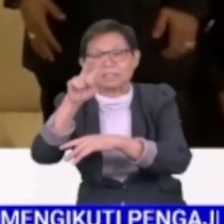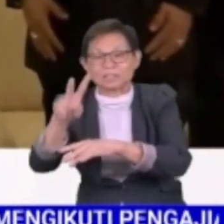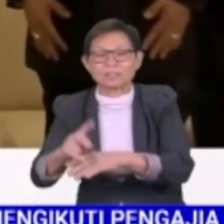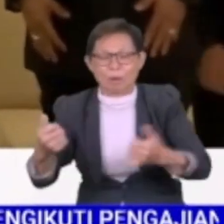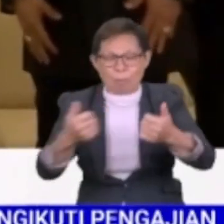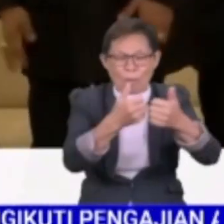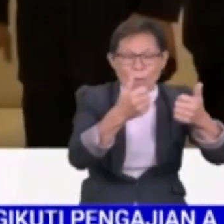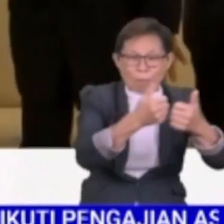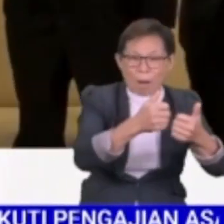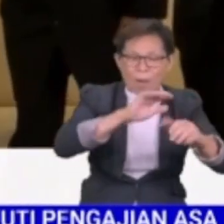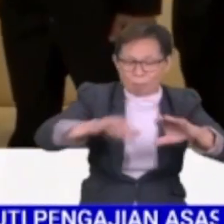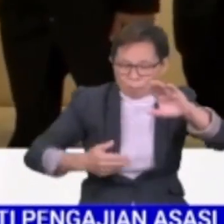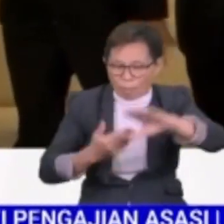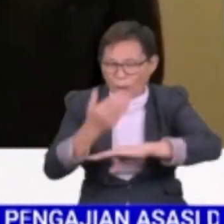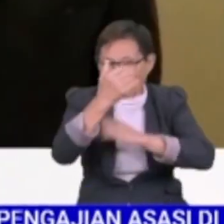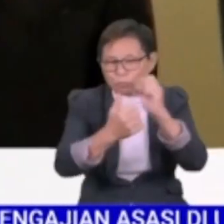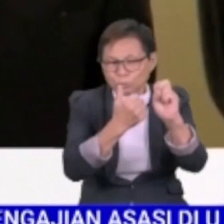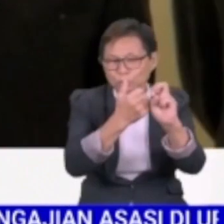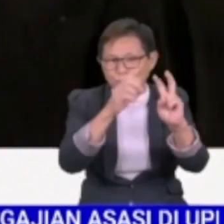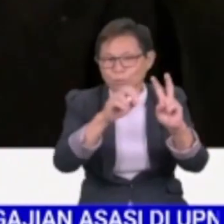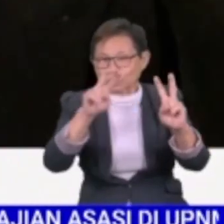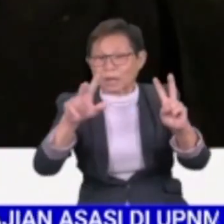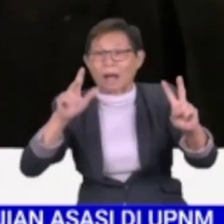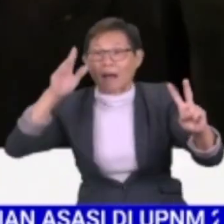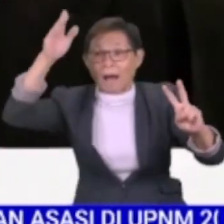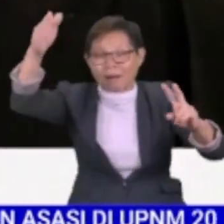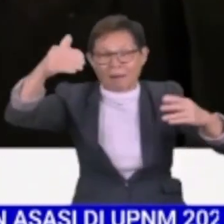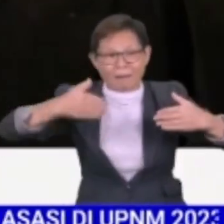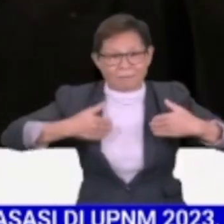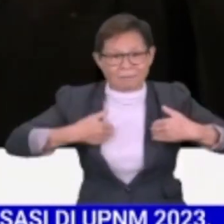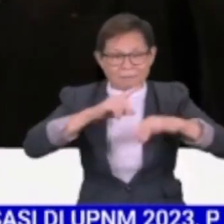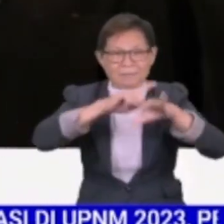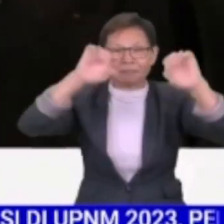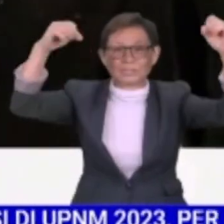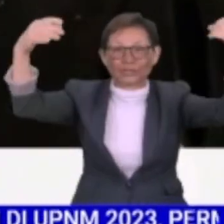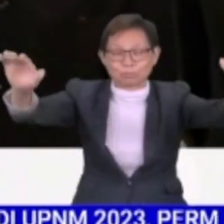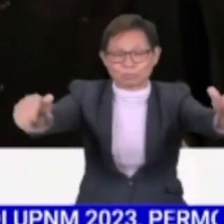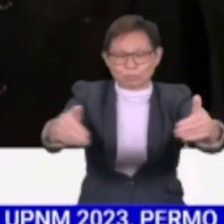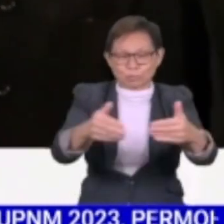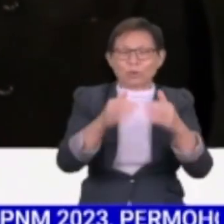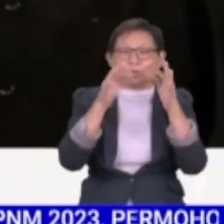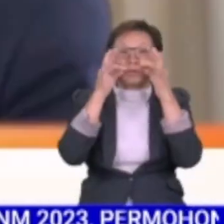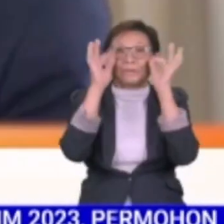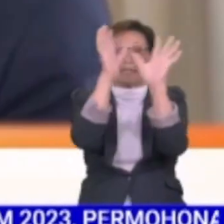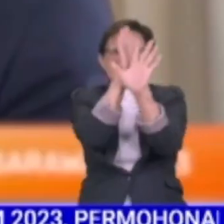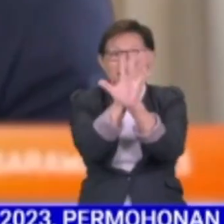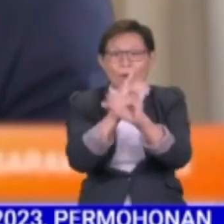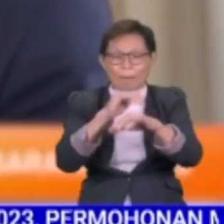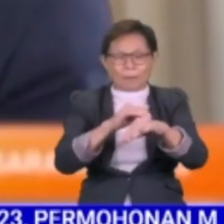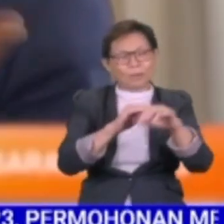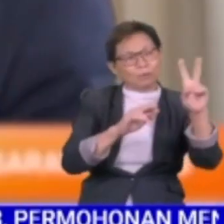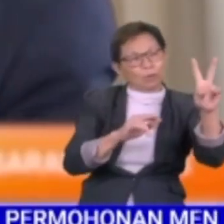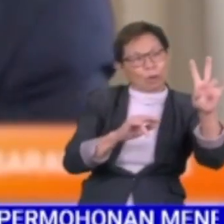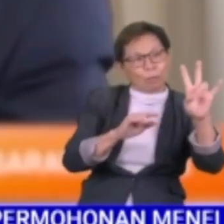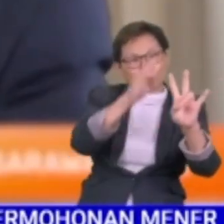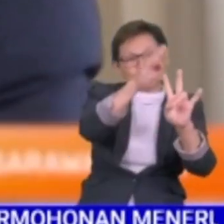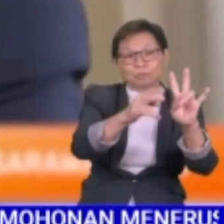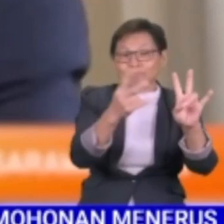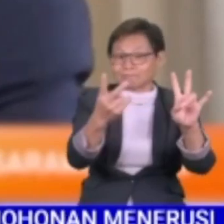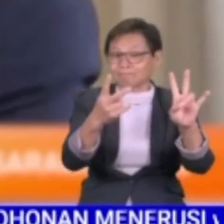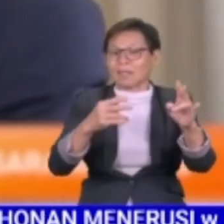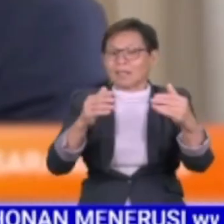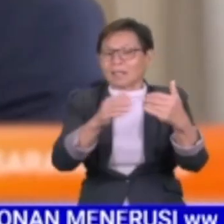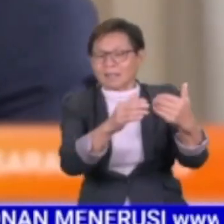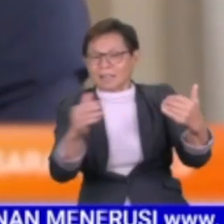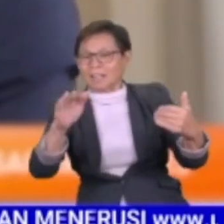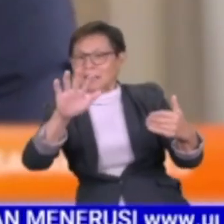primia antara bangsa Serawak 20123 yang akan diadakan di stadium tertutup Kucing Serawak pada 27 Februari